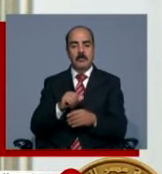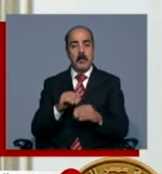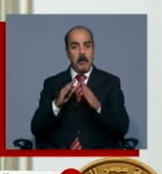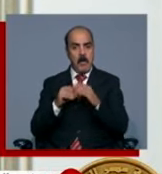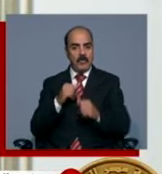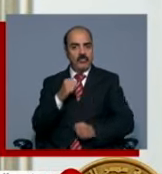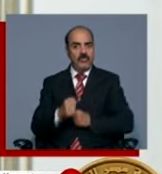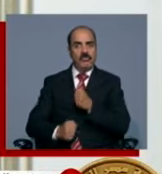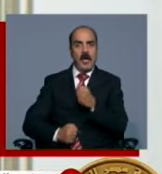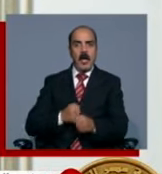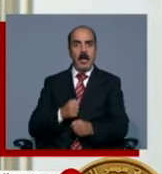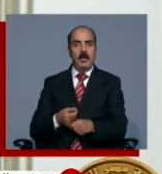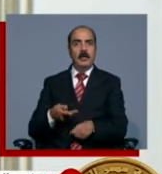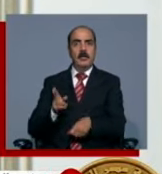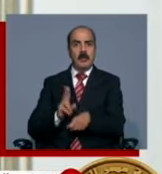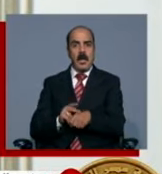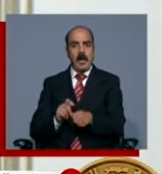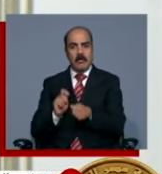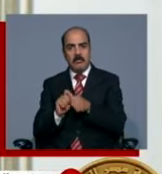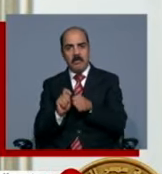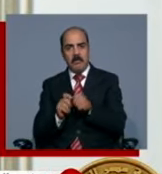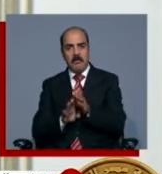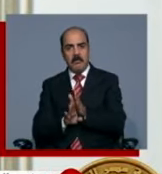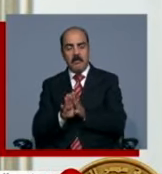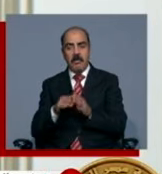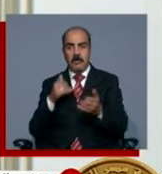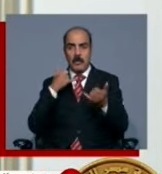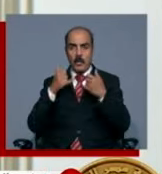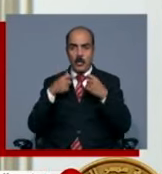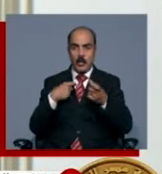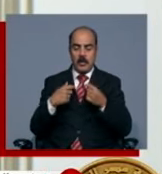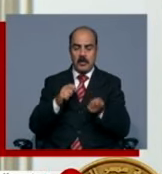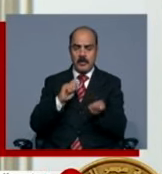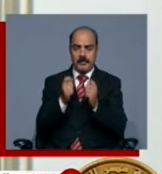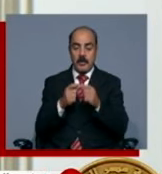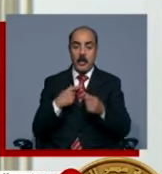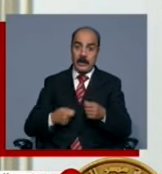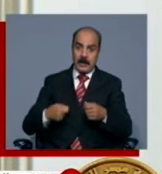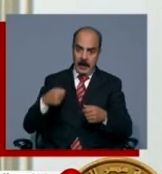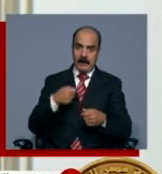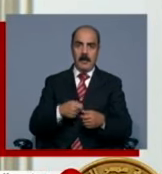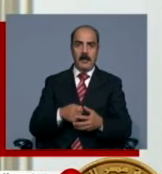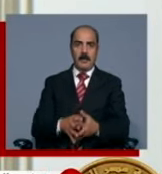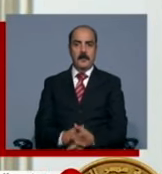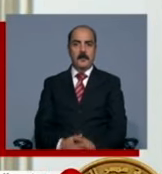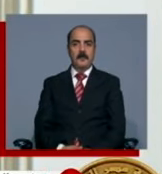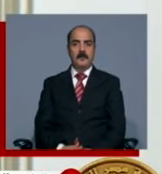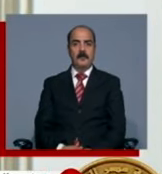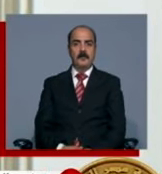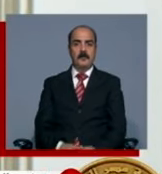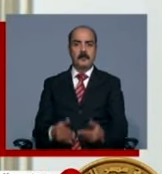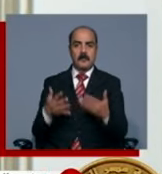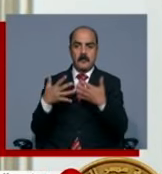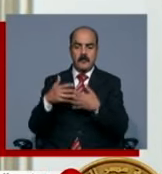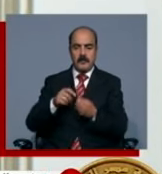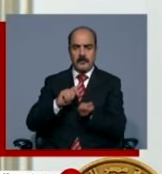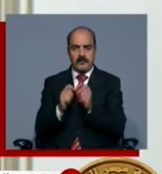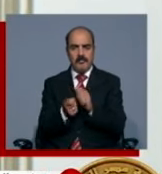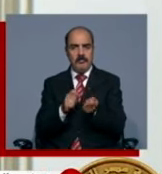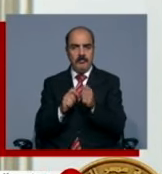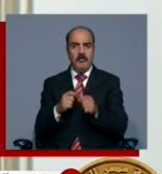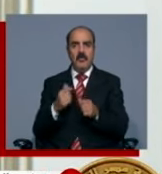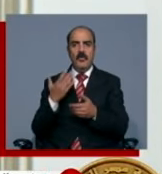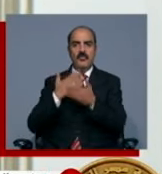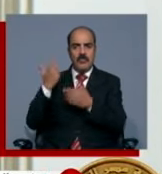وجودها لتطوير قطاعات الاتصالات وتكنولوجيا المعلومات والصناعات التحويلية والطاقة